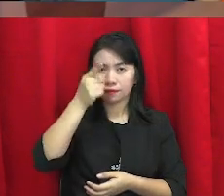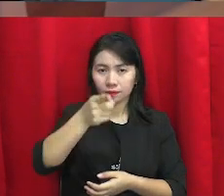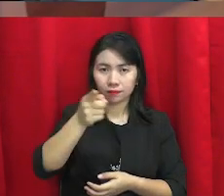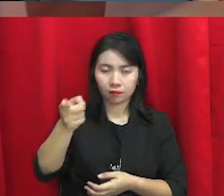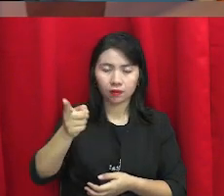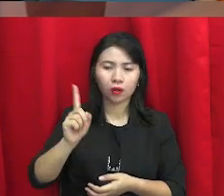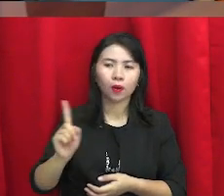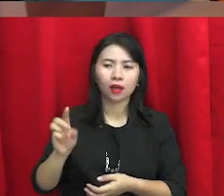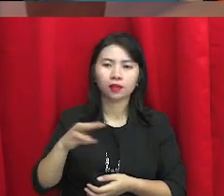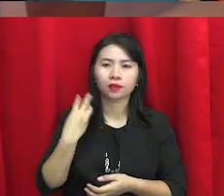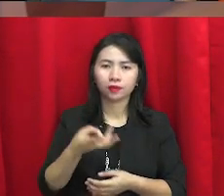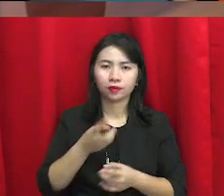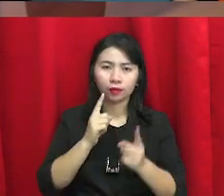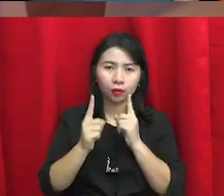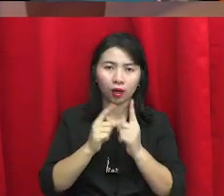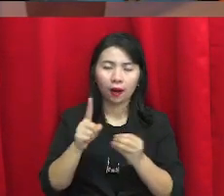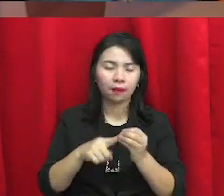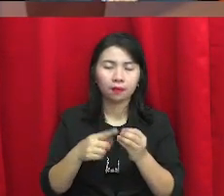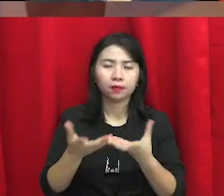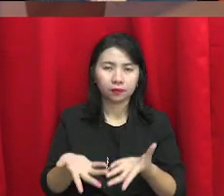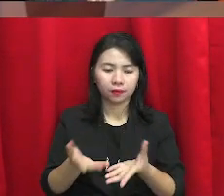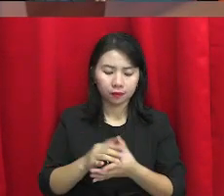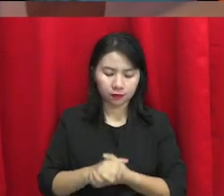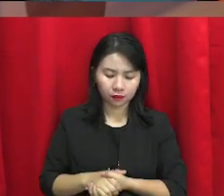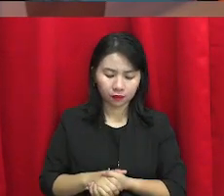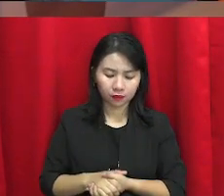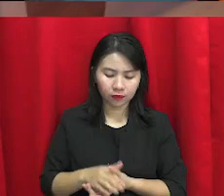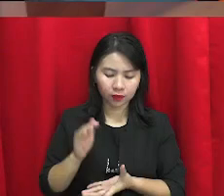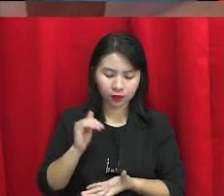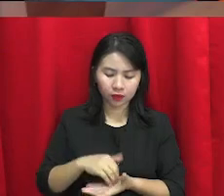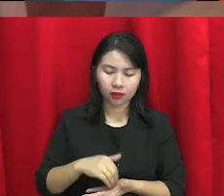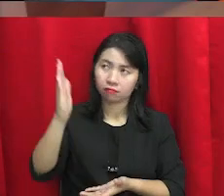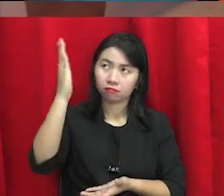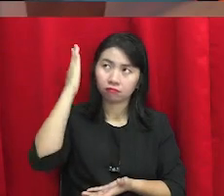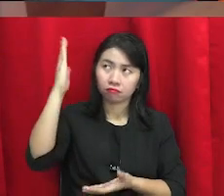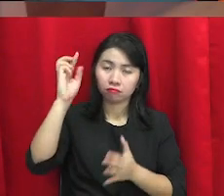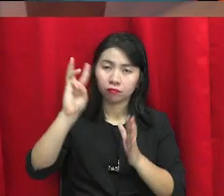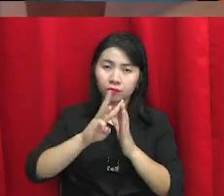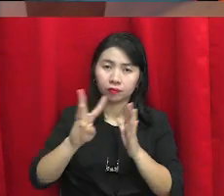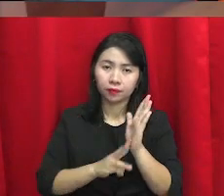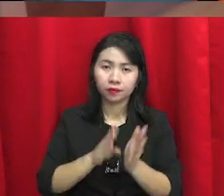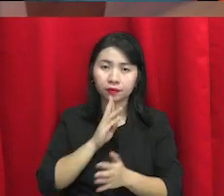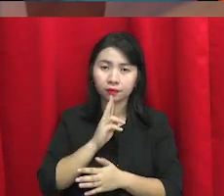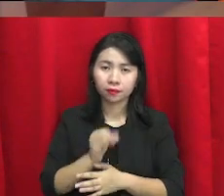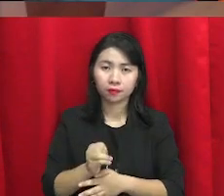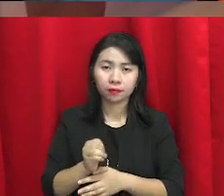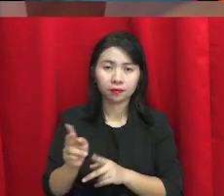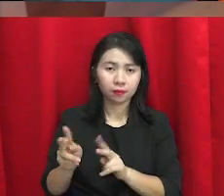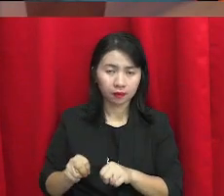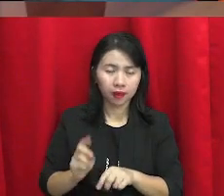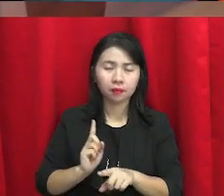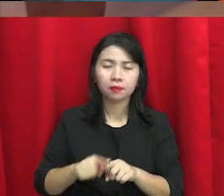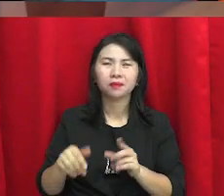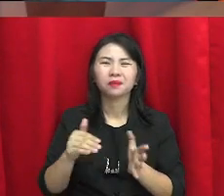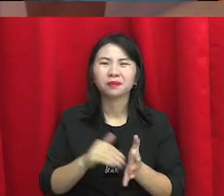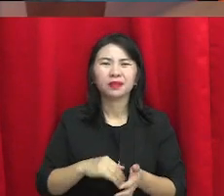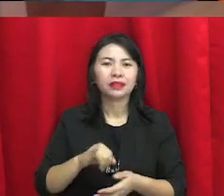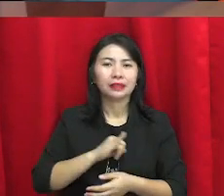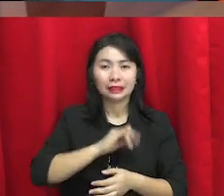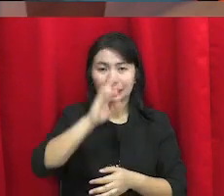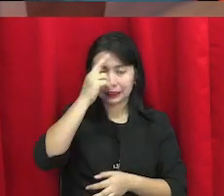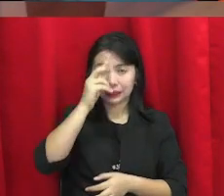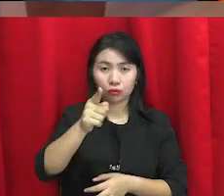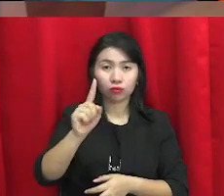pinag-uusapan natin dito, bagamat pinag-uusapan natin dito, yung thy will be done, but let me remind you first,